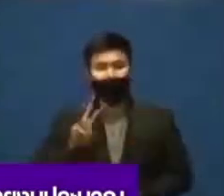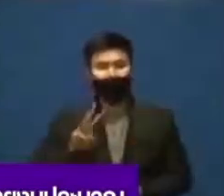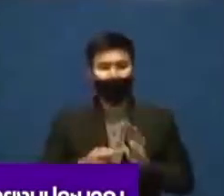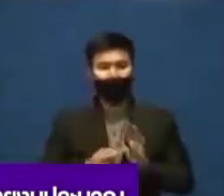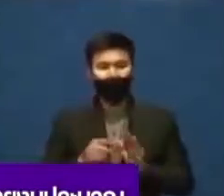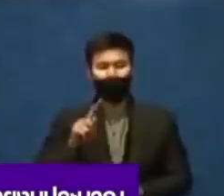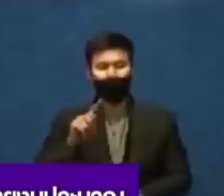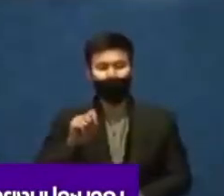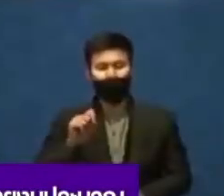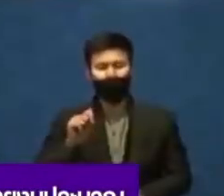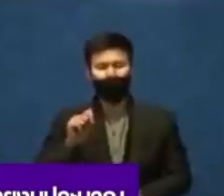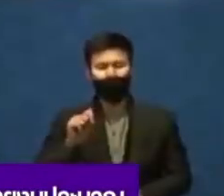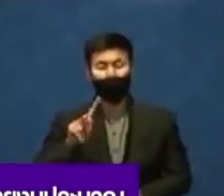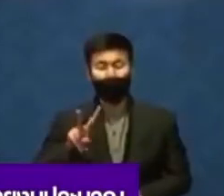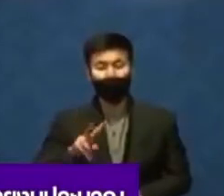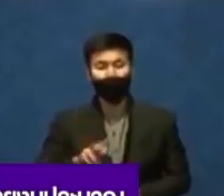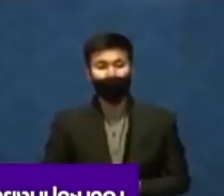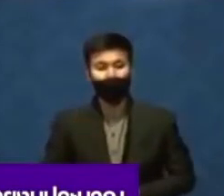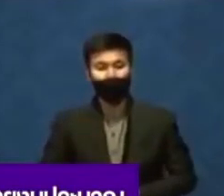เจอ เ